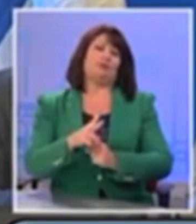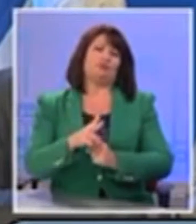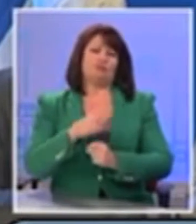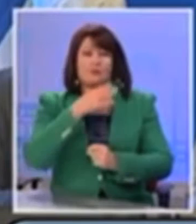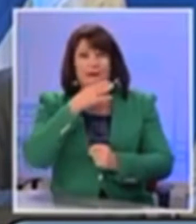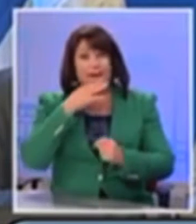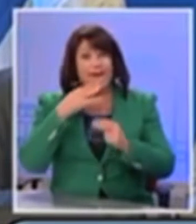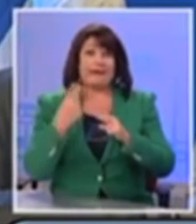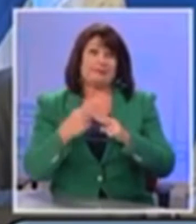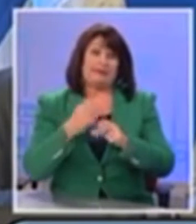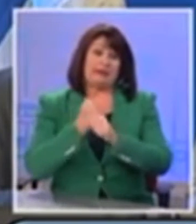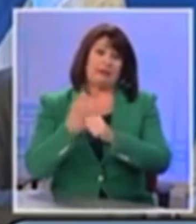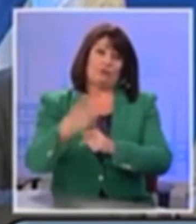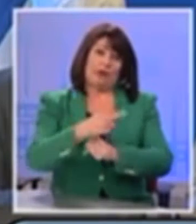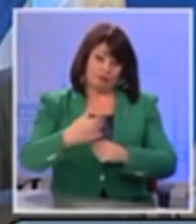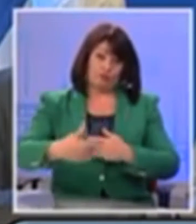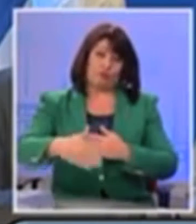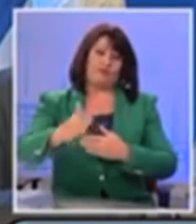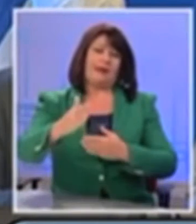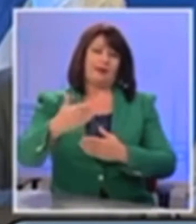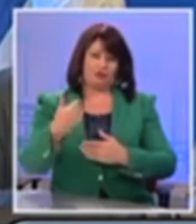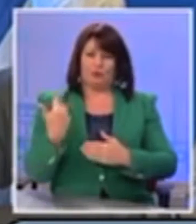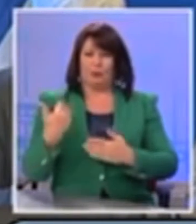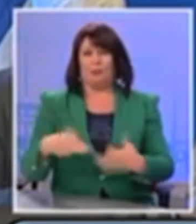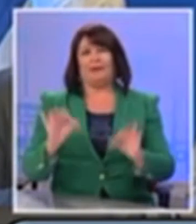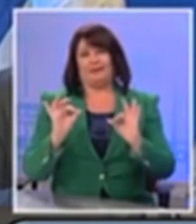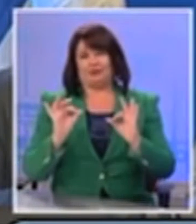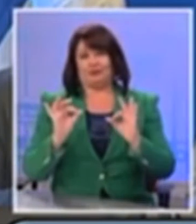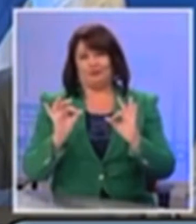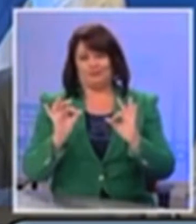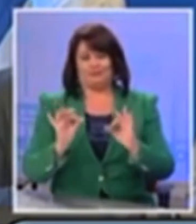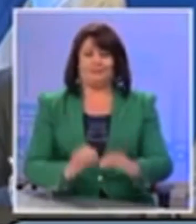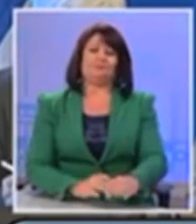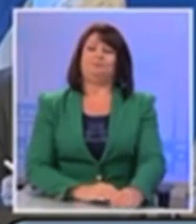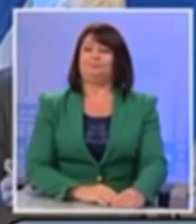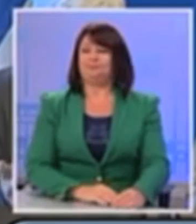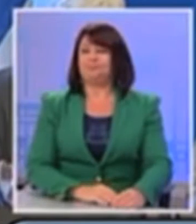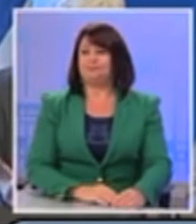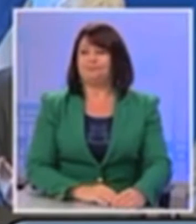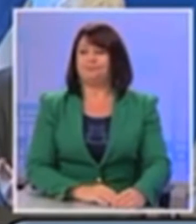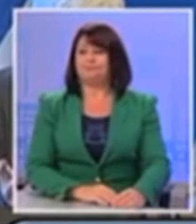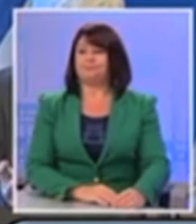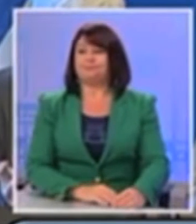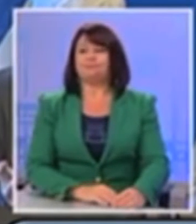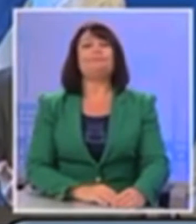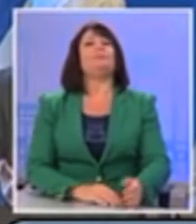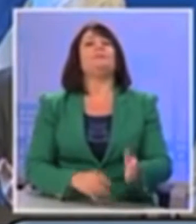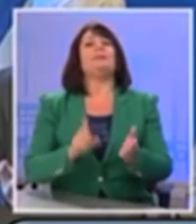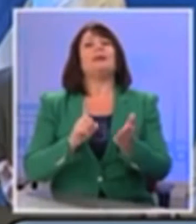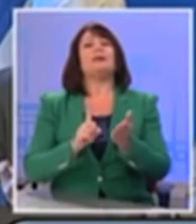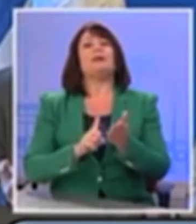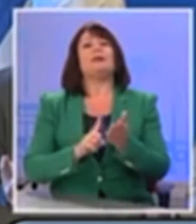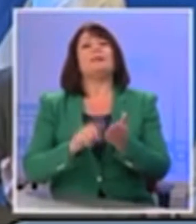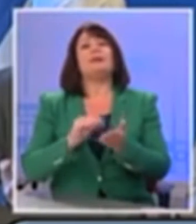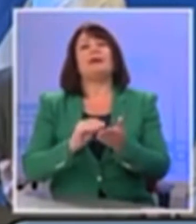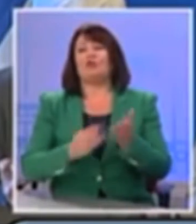annoncer ici que dans les conditions nouvelles que vous connaissez tous, la commission pour la vérité sur la dette grecque